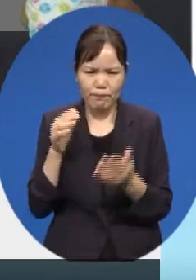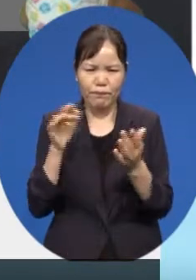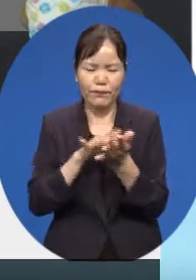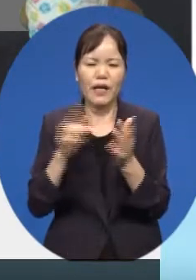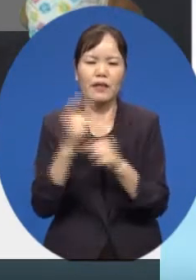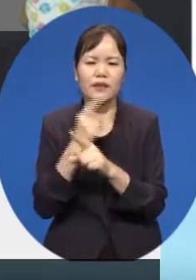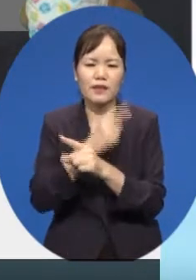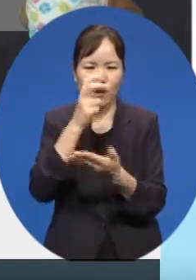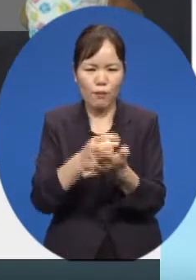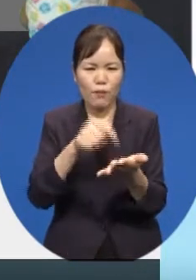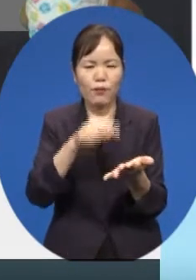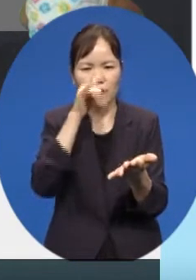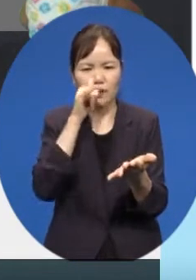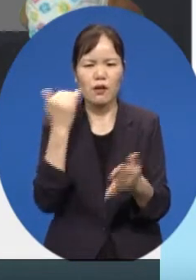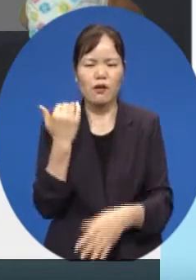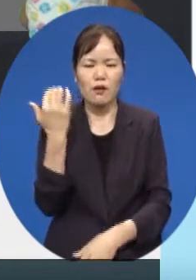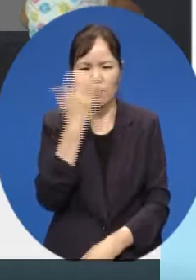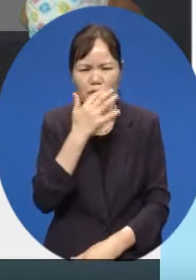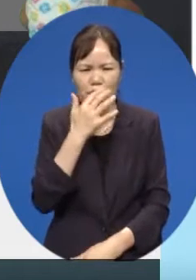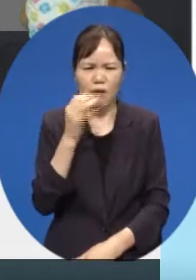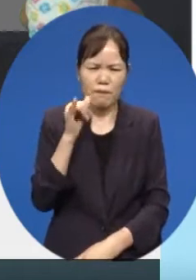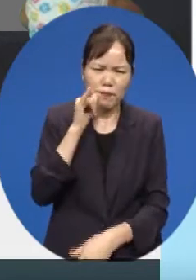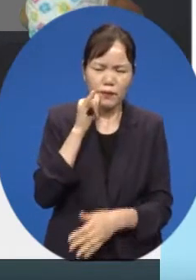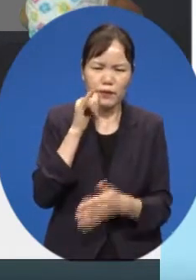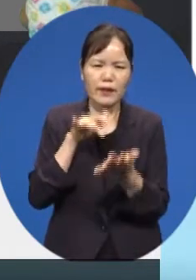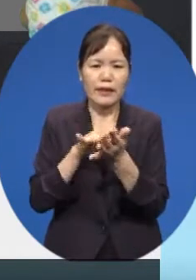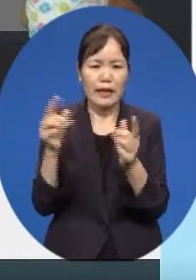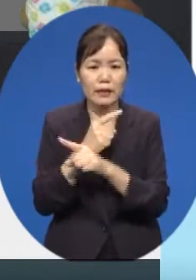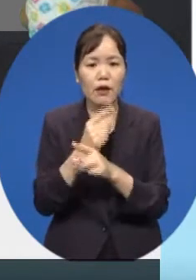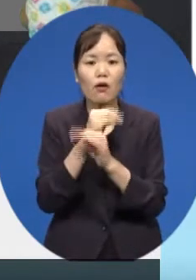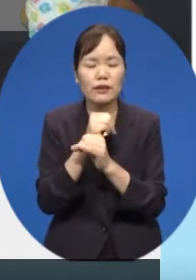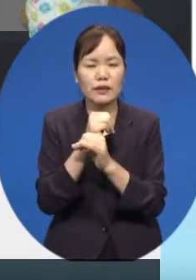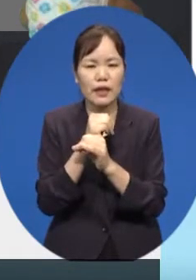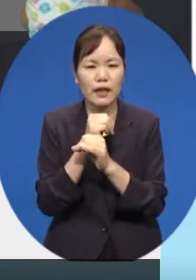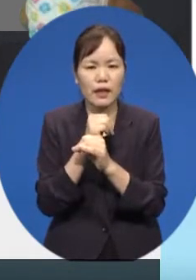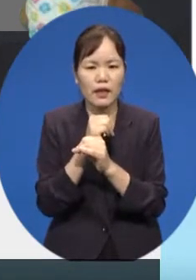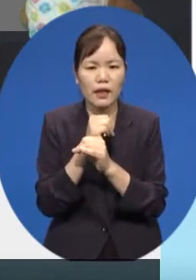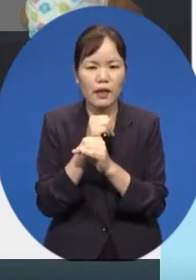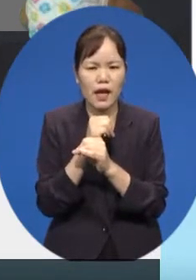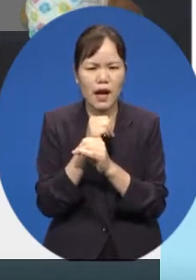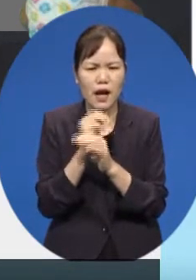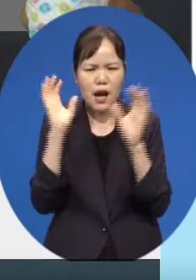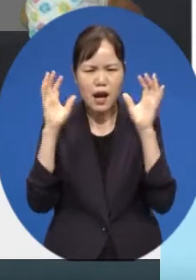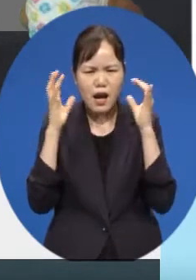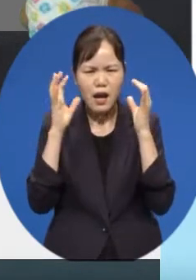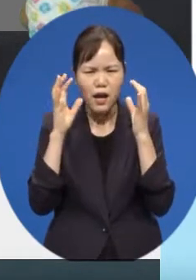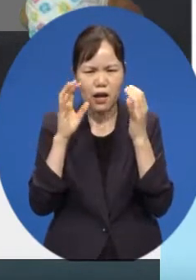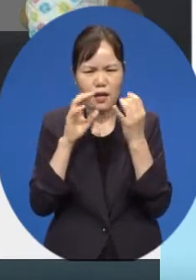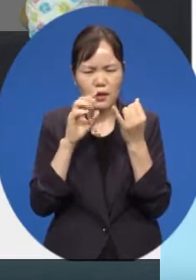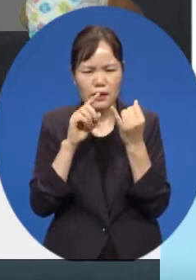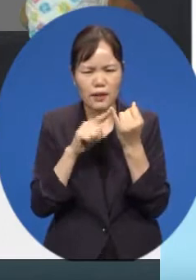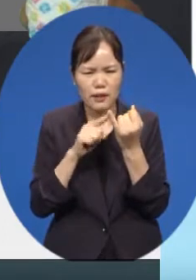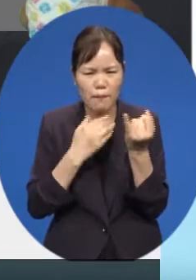법률이 라고 되어있습니다 함성 숭 청 충동 약물 치료는 언제 할 수 있느냐 소아 키워 증이 있는 사람에게는 성충동 약물치료를